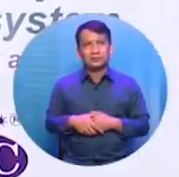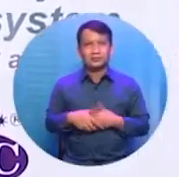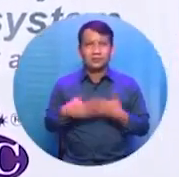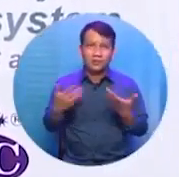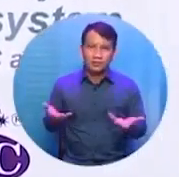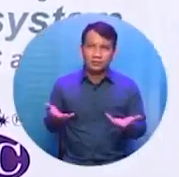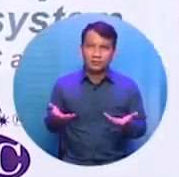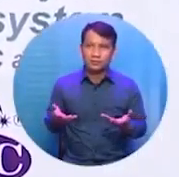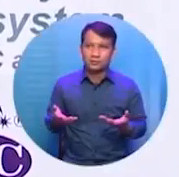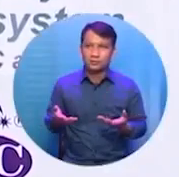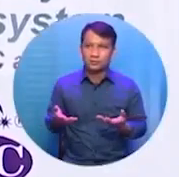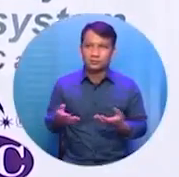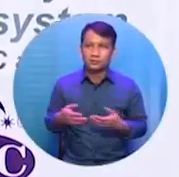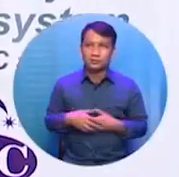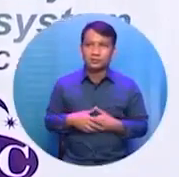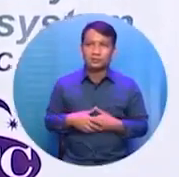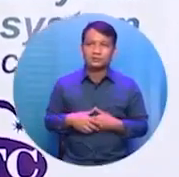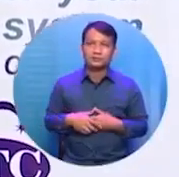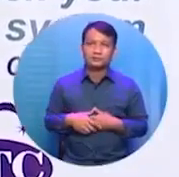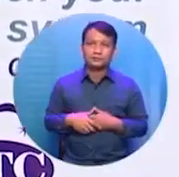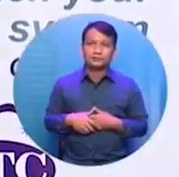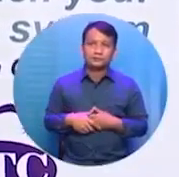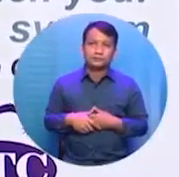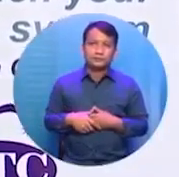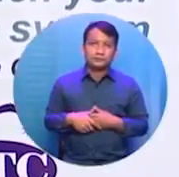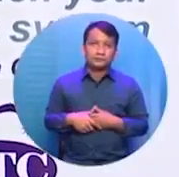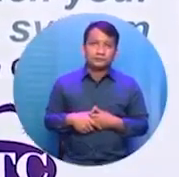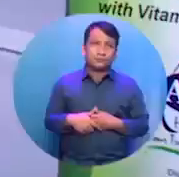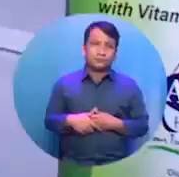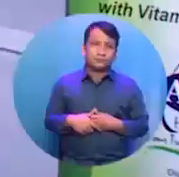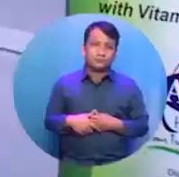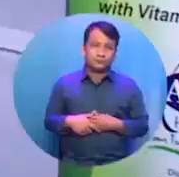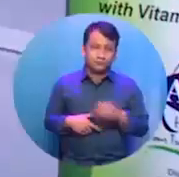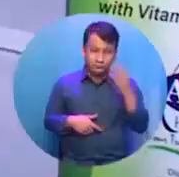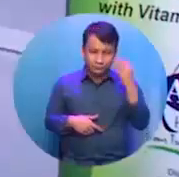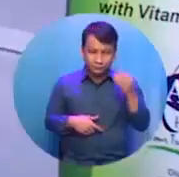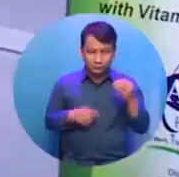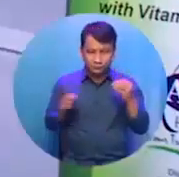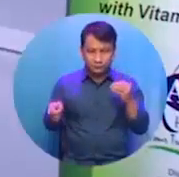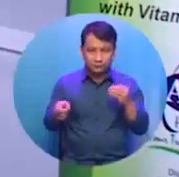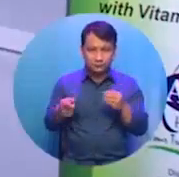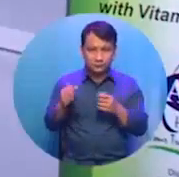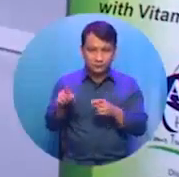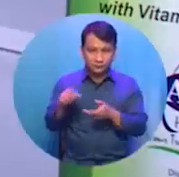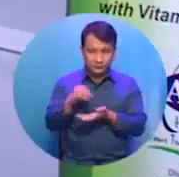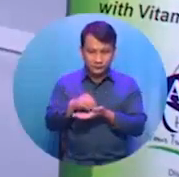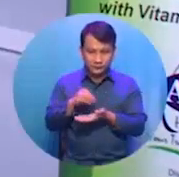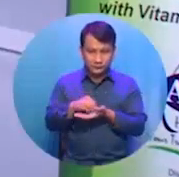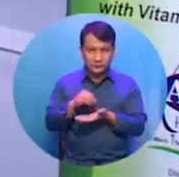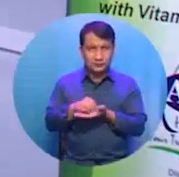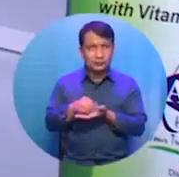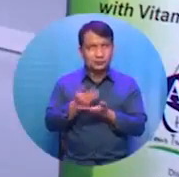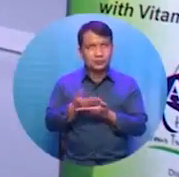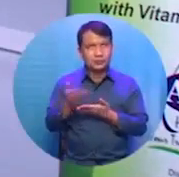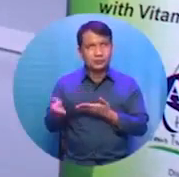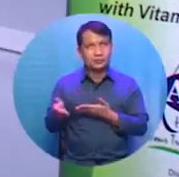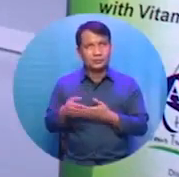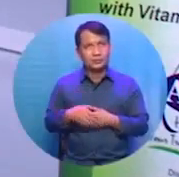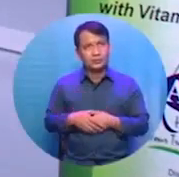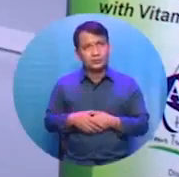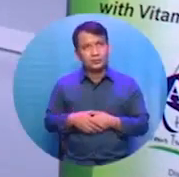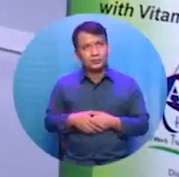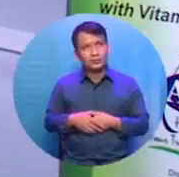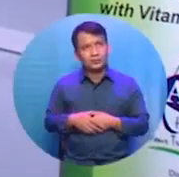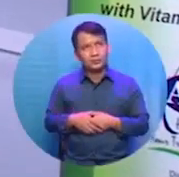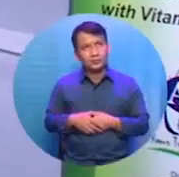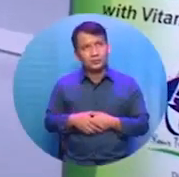Ano ba itong nangyari dito? Hello, kailan mo babayaran yung utang mo dito sa tindahan? Ang tagal-tagal na.